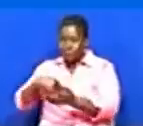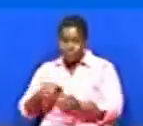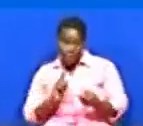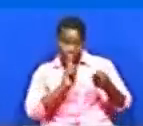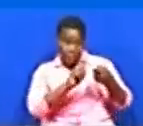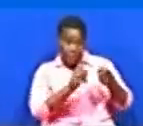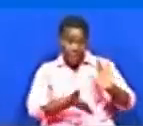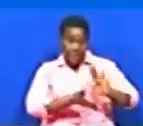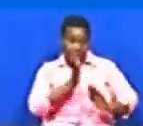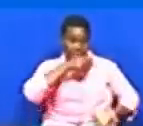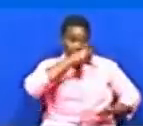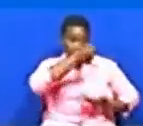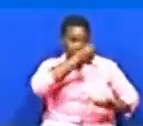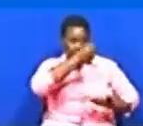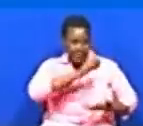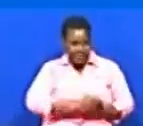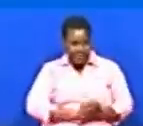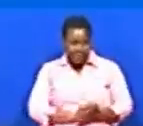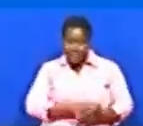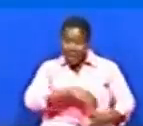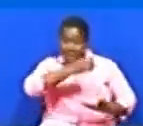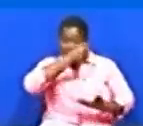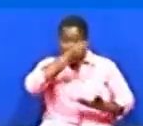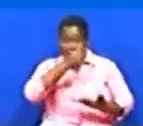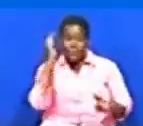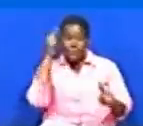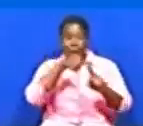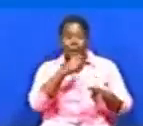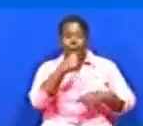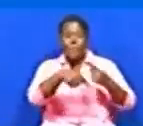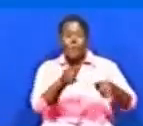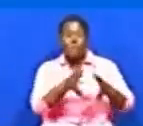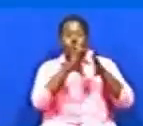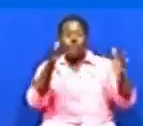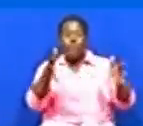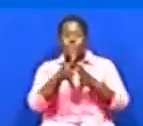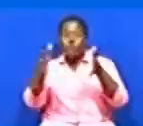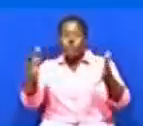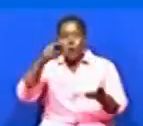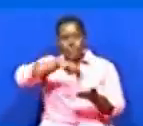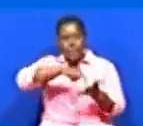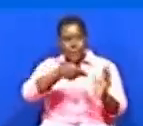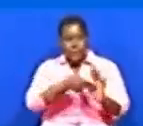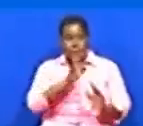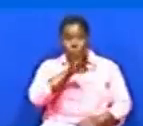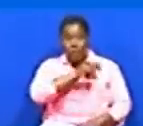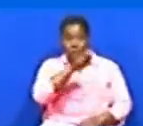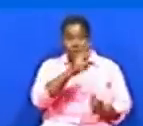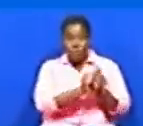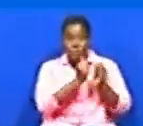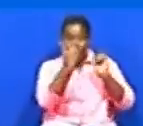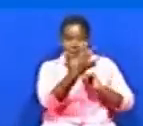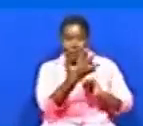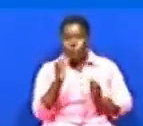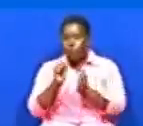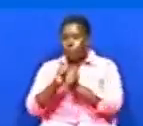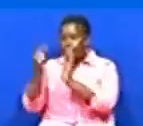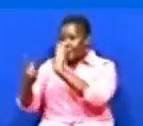wake. Kwanza alianza na bajeti zilizolenga miradi mikubwa ya kimkakati. Mwaka wa fedha